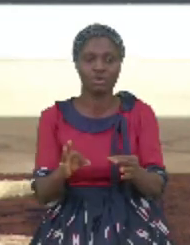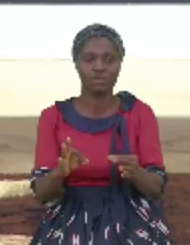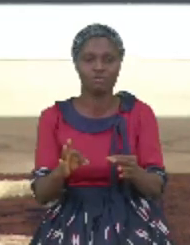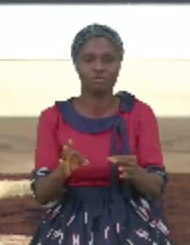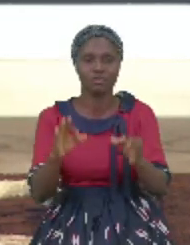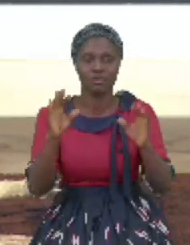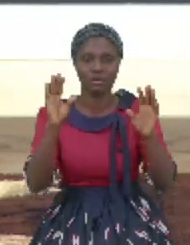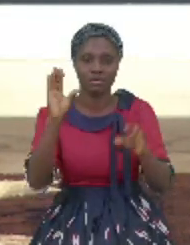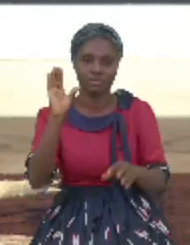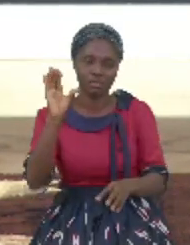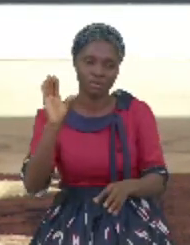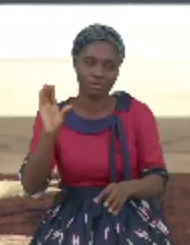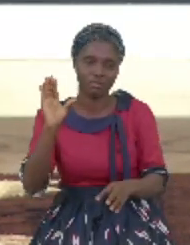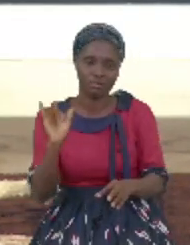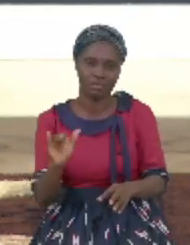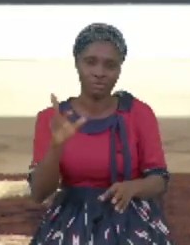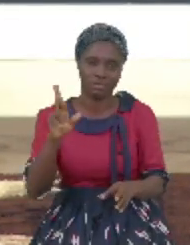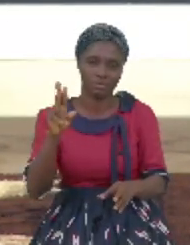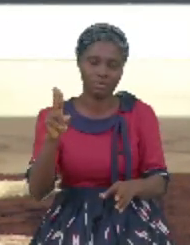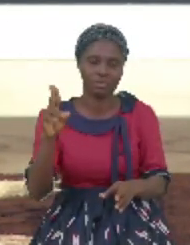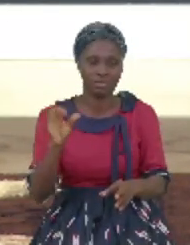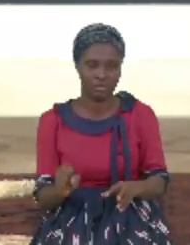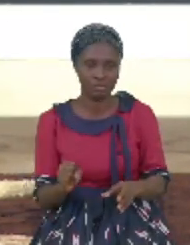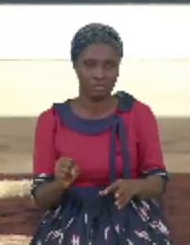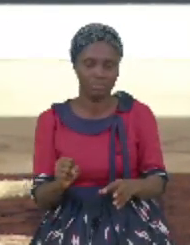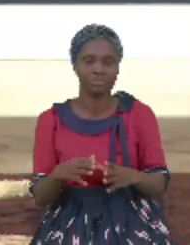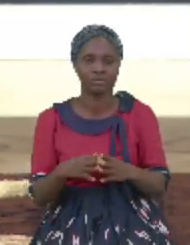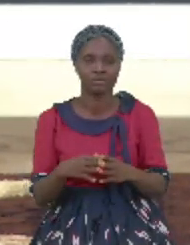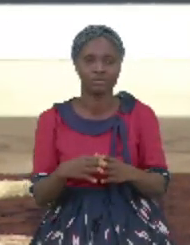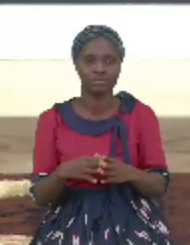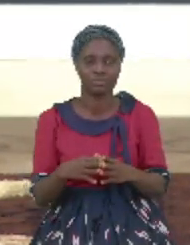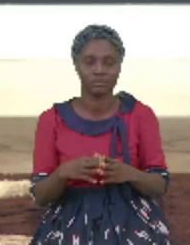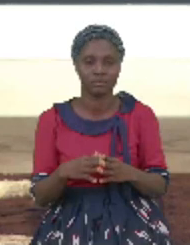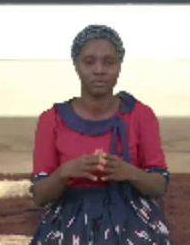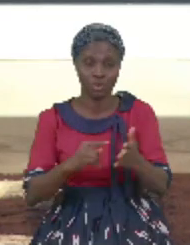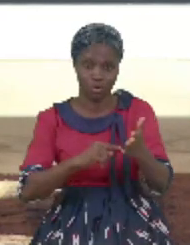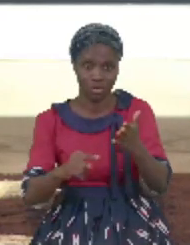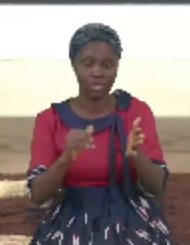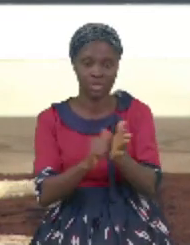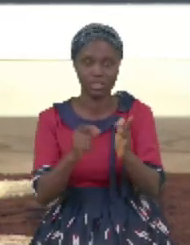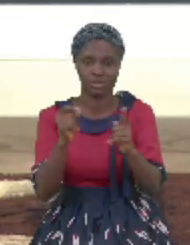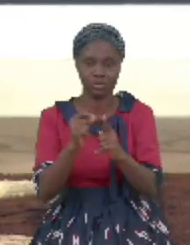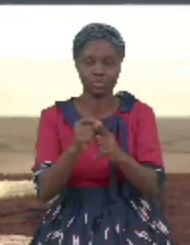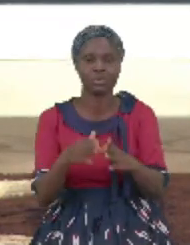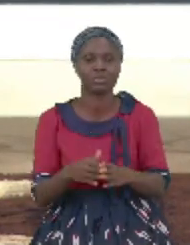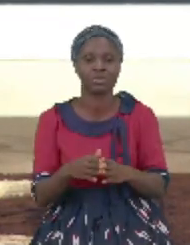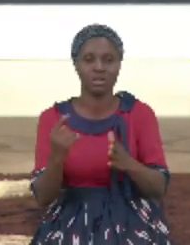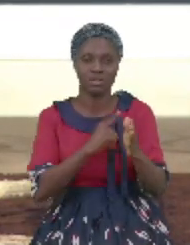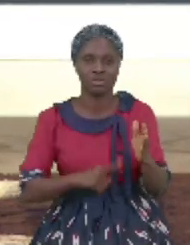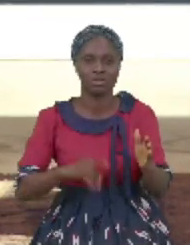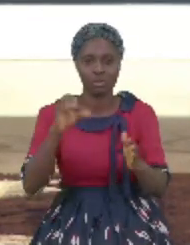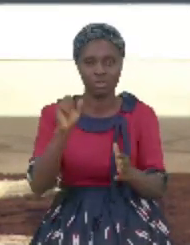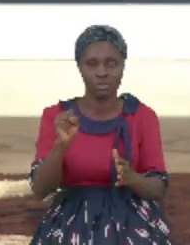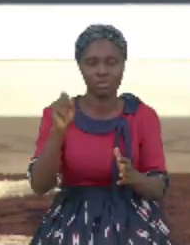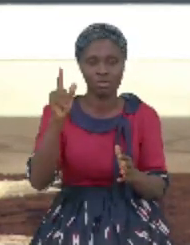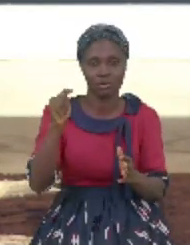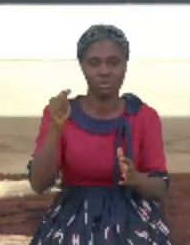Cyrus. L'Éternel réveilla l'esprit de Cyrus. Soulignez cela, le mot